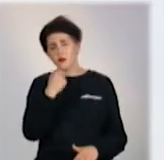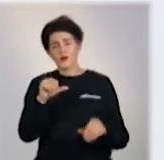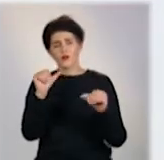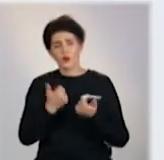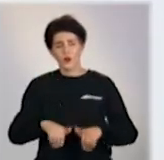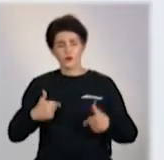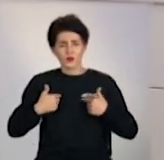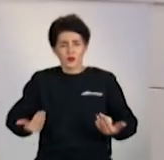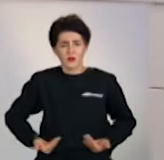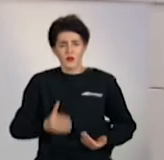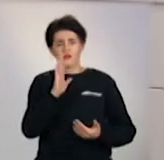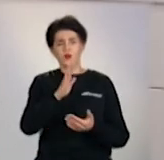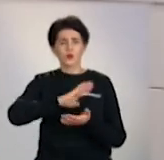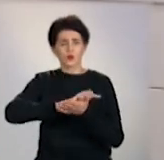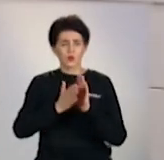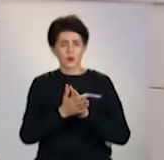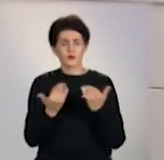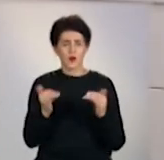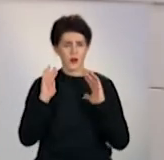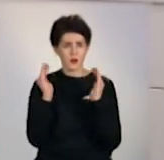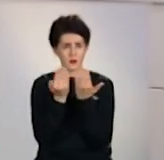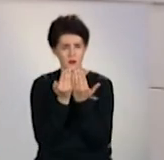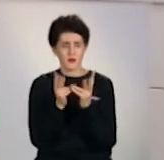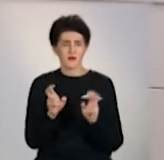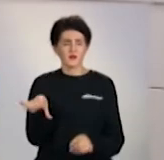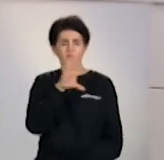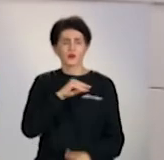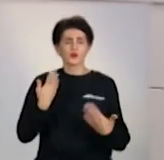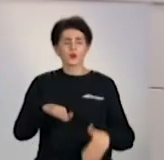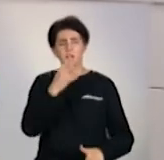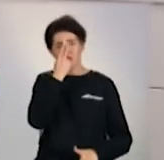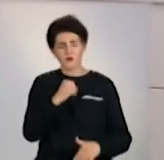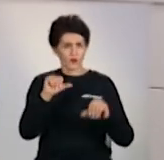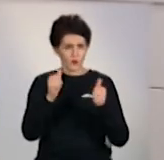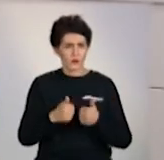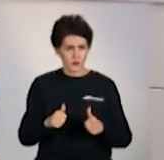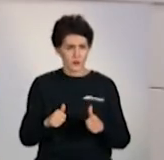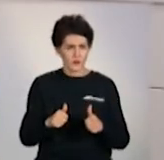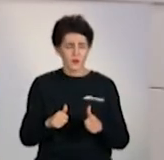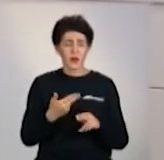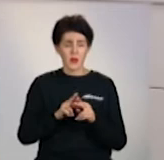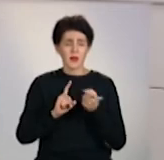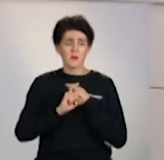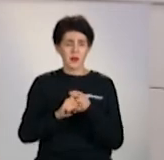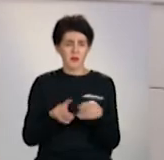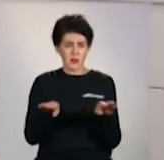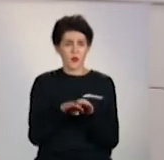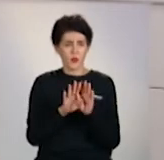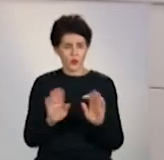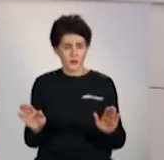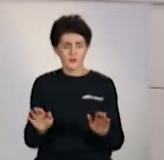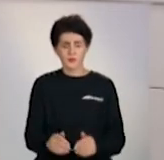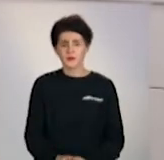що ми живемо в умовах карантину, в умовах адаптовного карантину, в умовах пандемії як такової. І